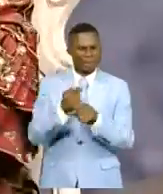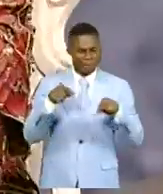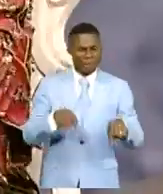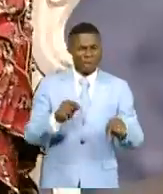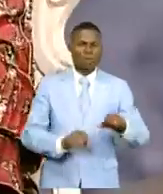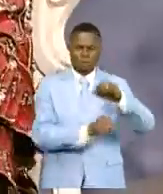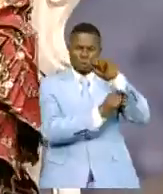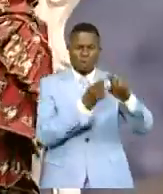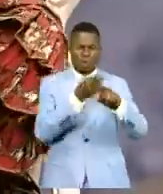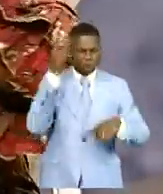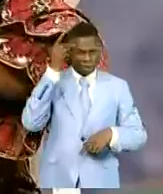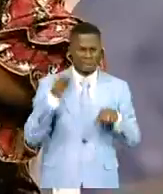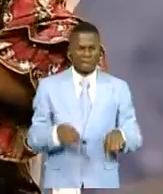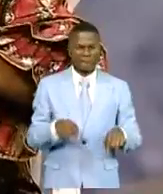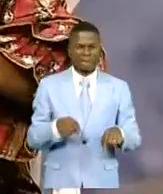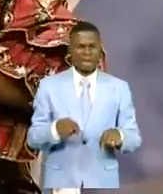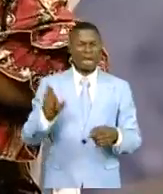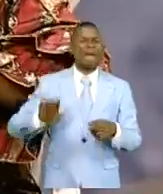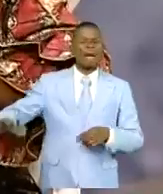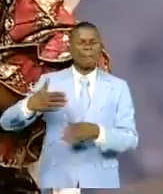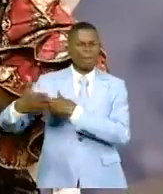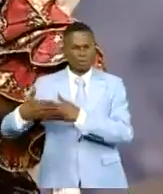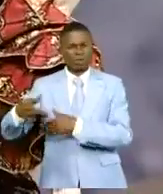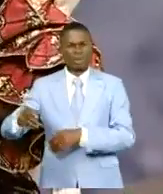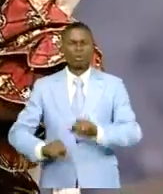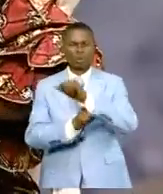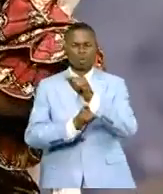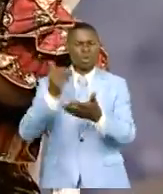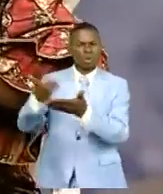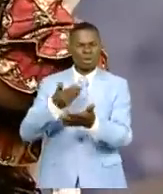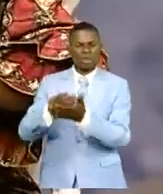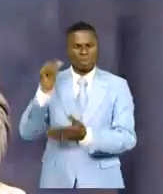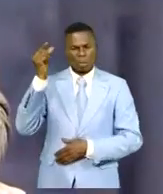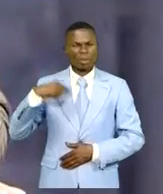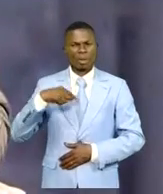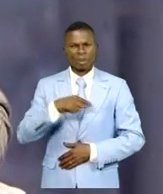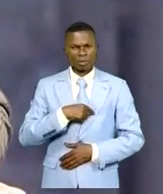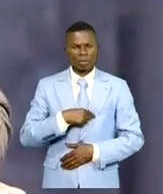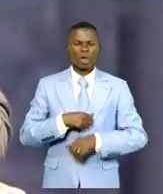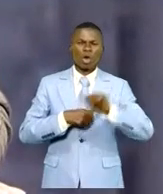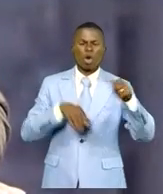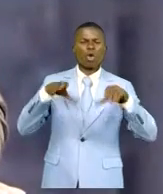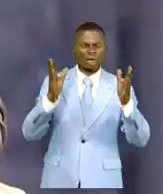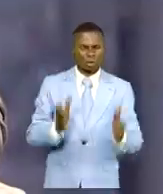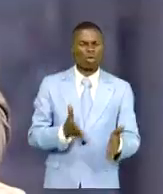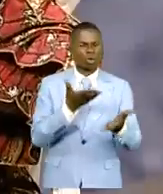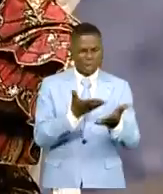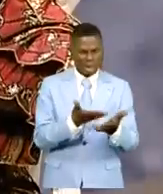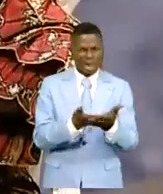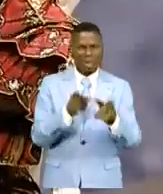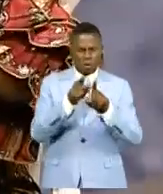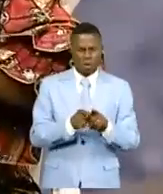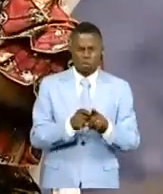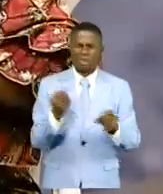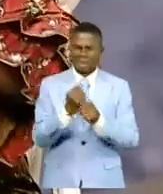sont soutenus par des pays voisins qui exploitent nos mines. Mais on sait que même certains Congolais mais qui sont dedans. C'est ce que j'allais